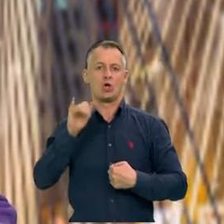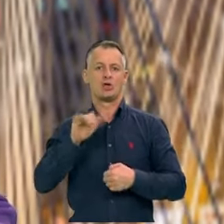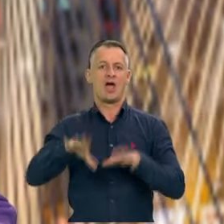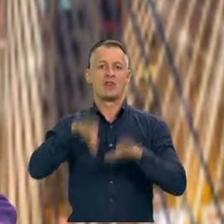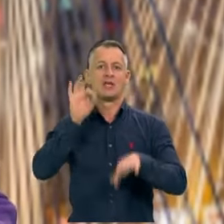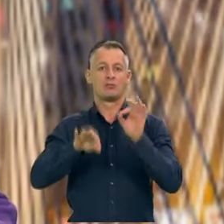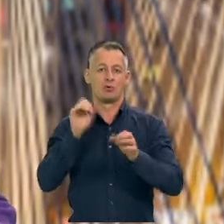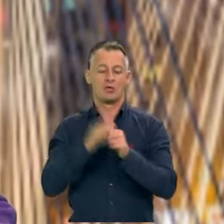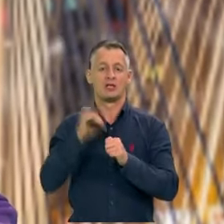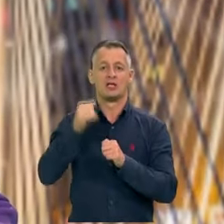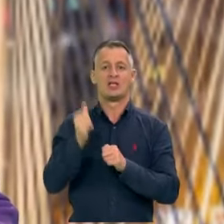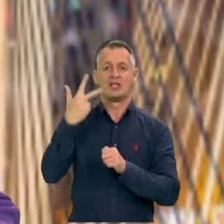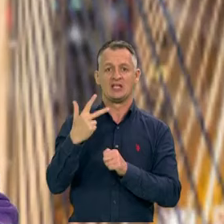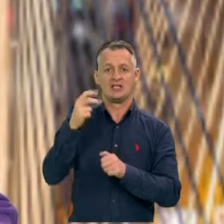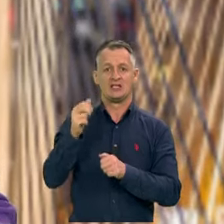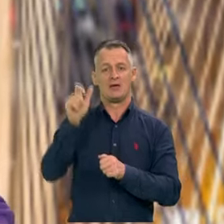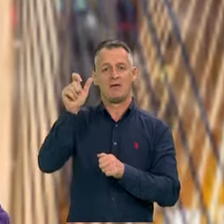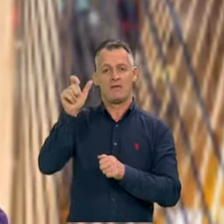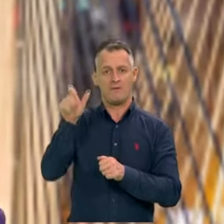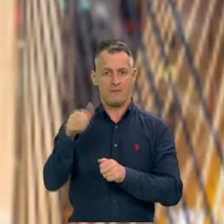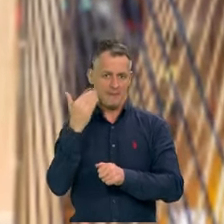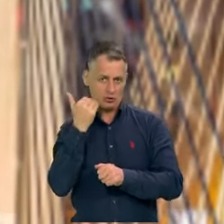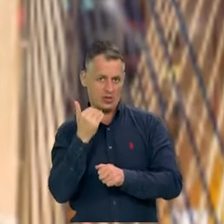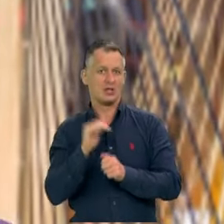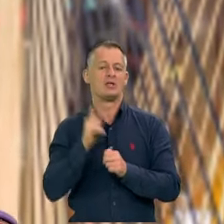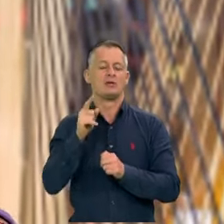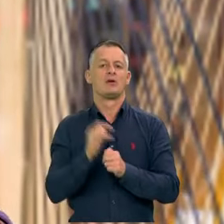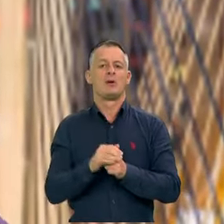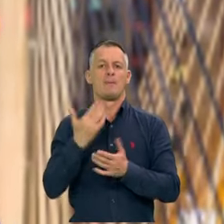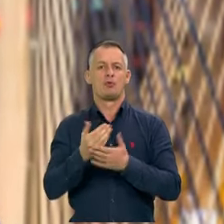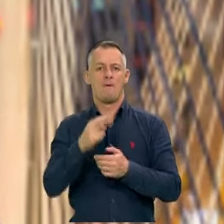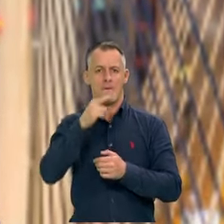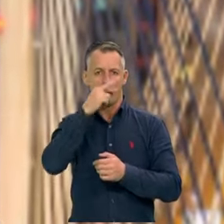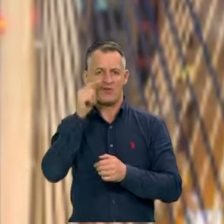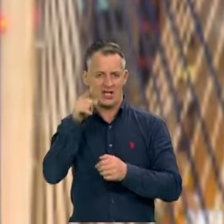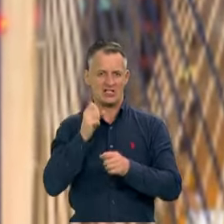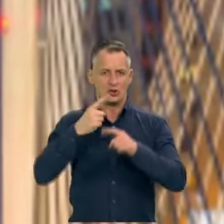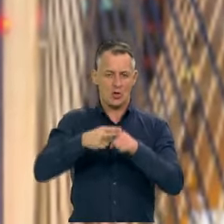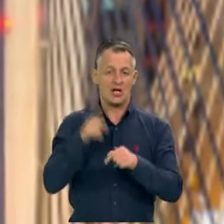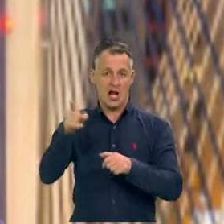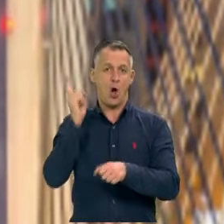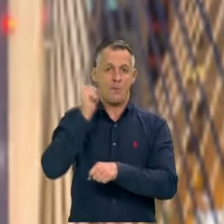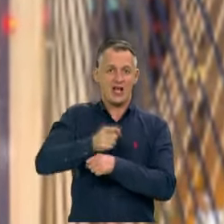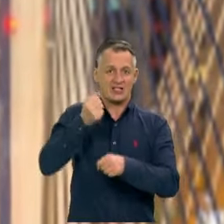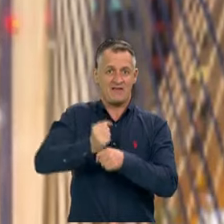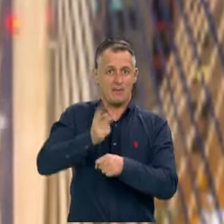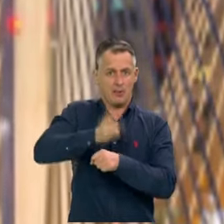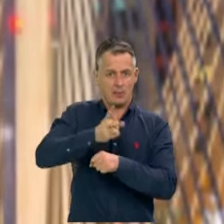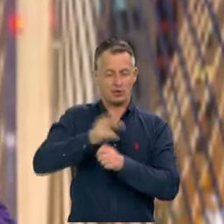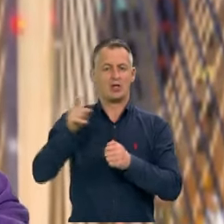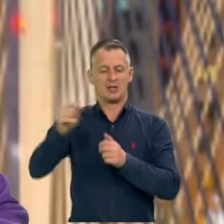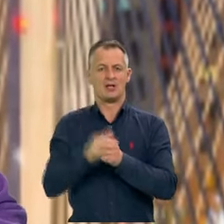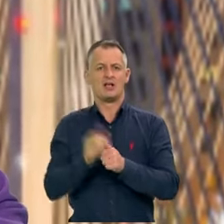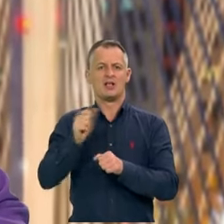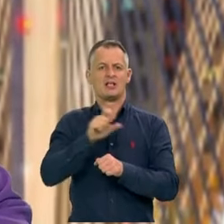abuz de autoritate ca să l exploateze sexual mai precis el le ar fi obligat să se prostitueze individul este acuzat de trafic de